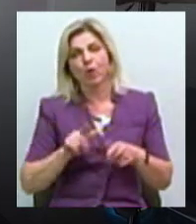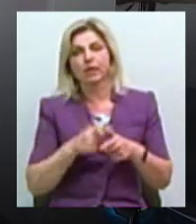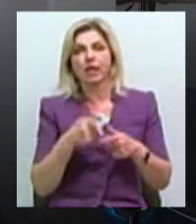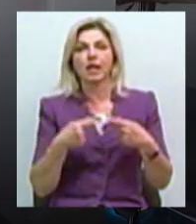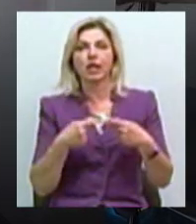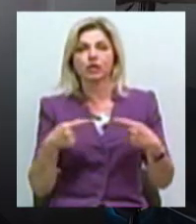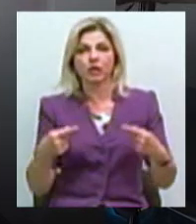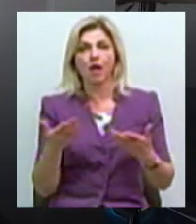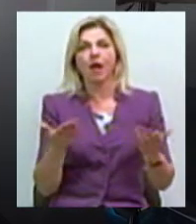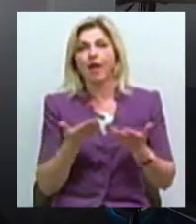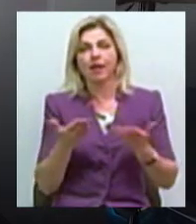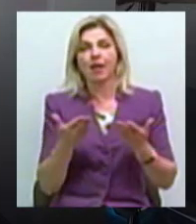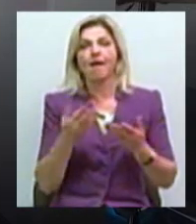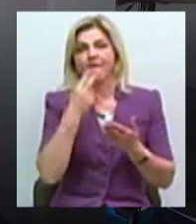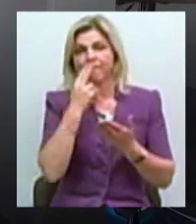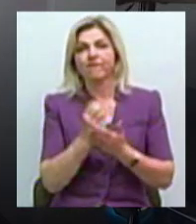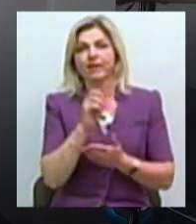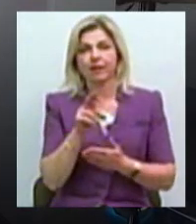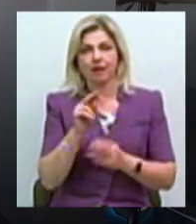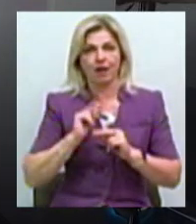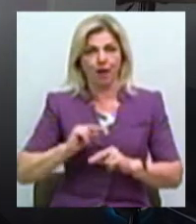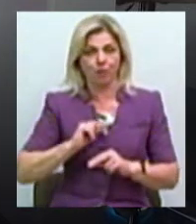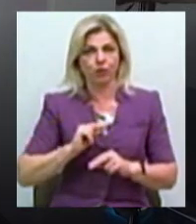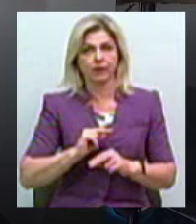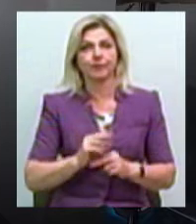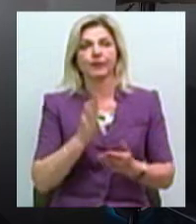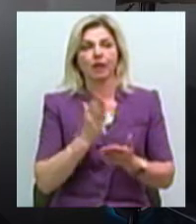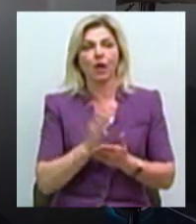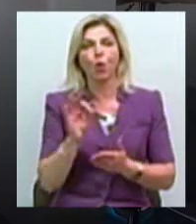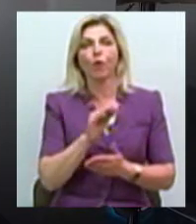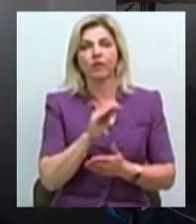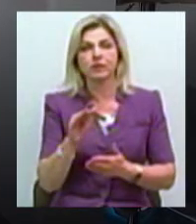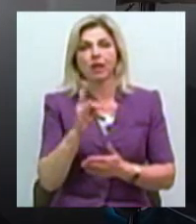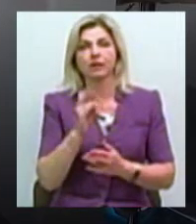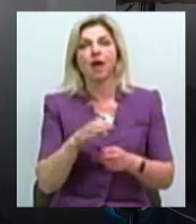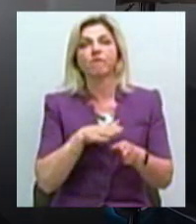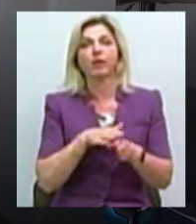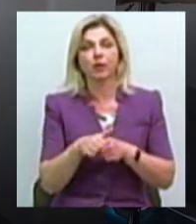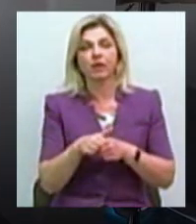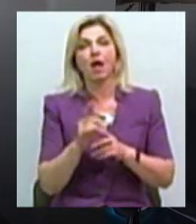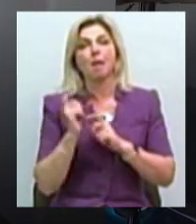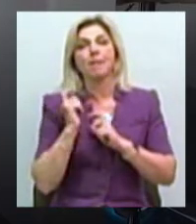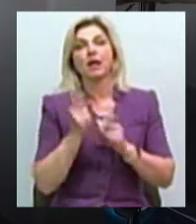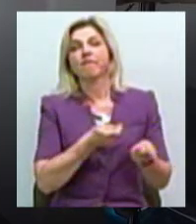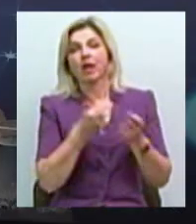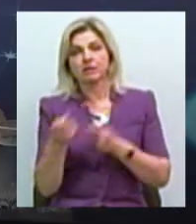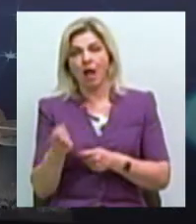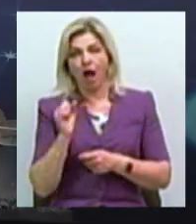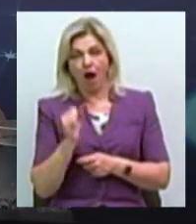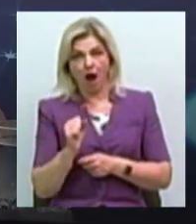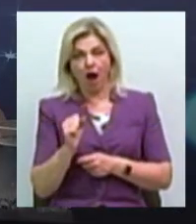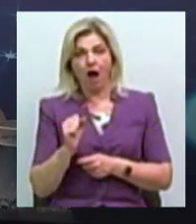це якісь перевезення, то це перевезення. Можливо, є право, да, офіційно на здійснення якихось перевезень, а фактично цей роботодавець пропонує роботу